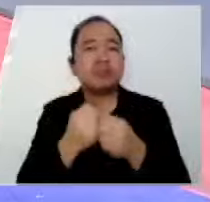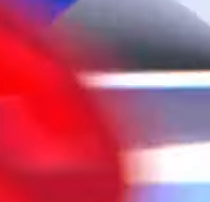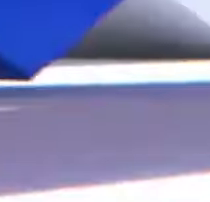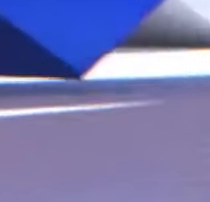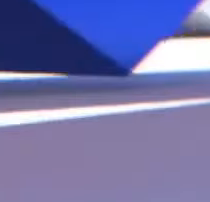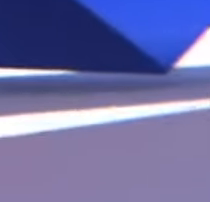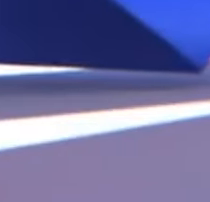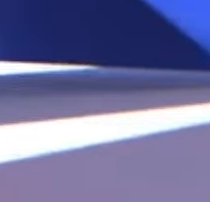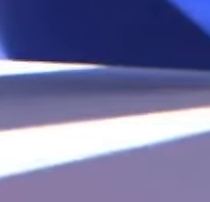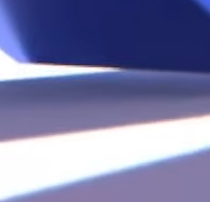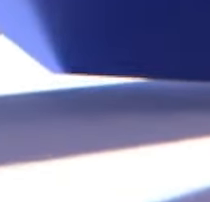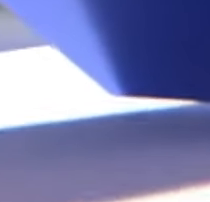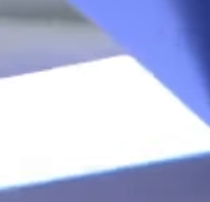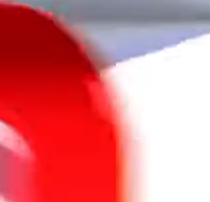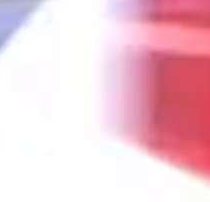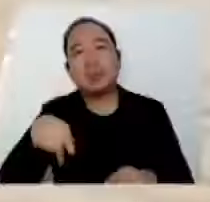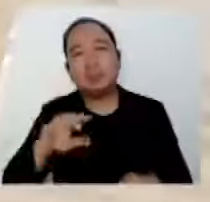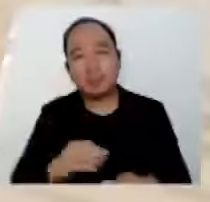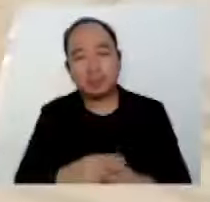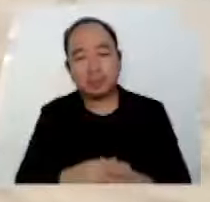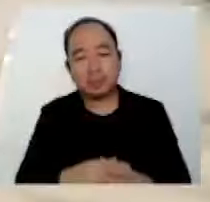apo.